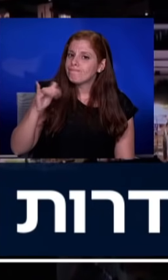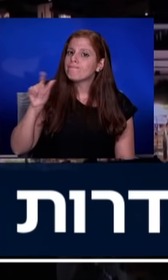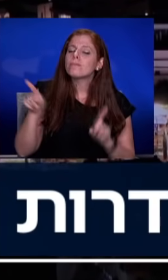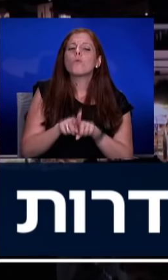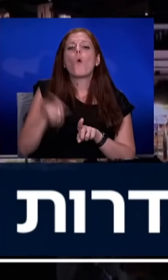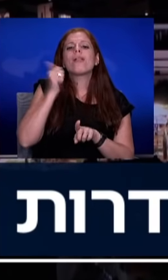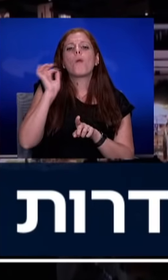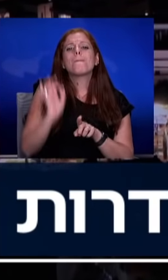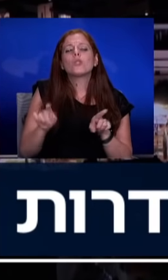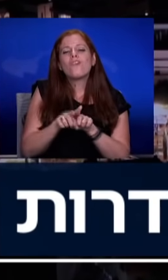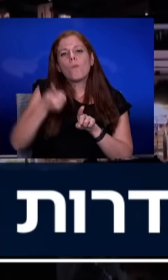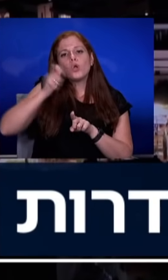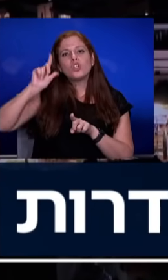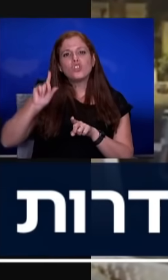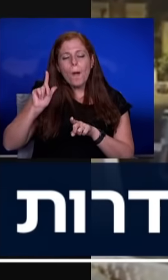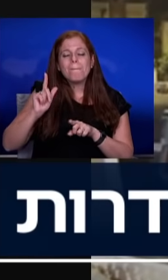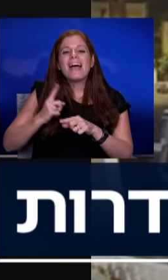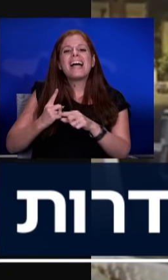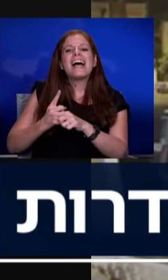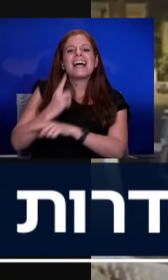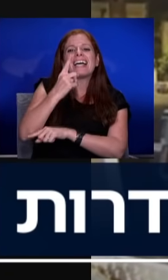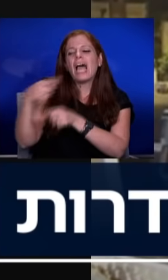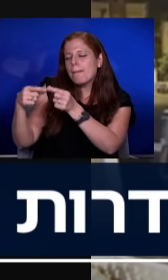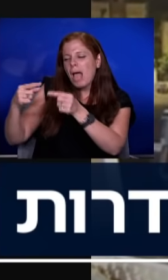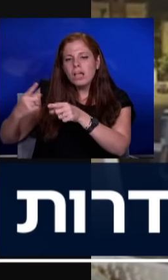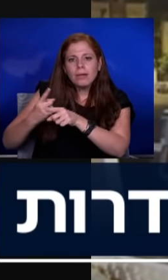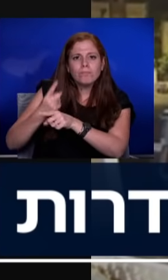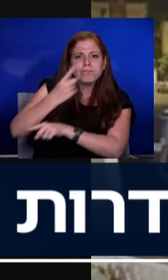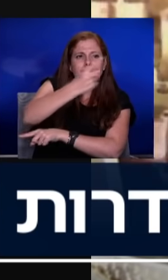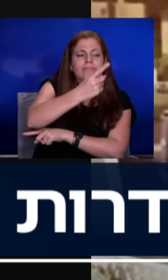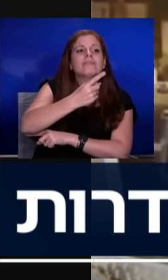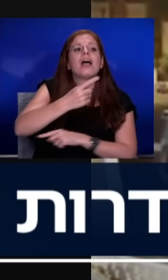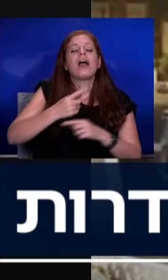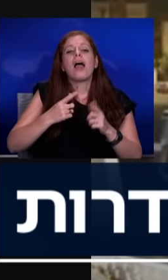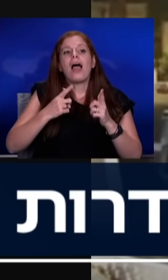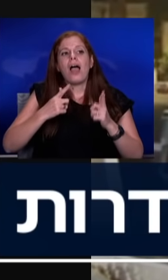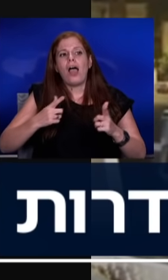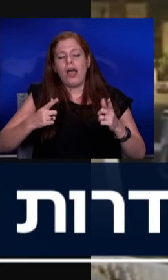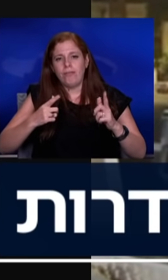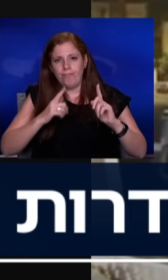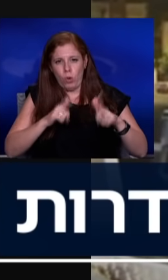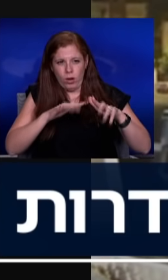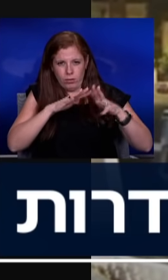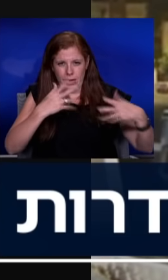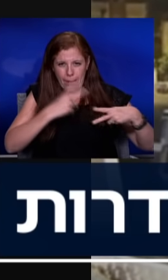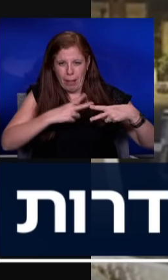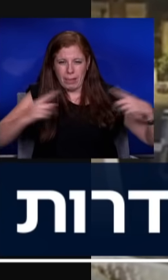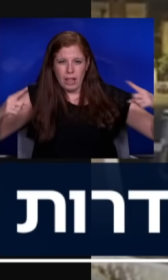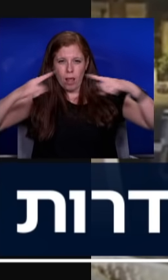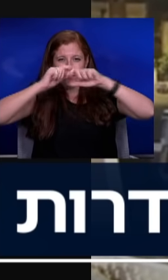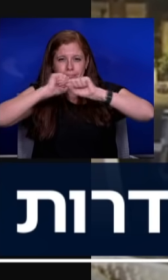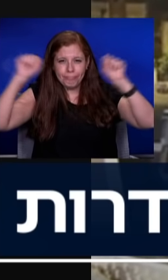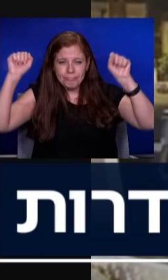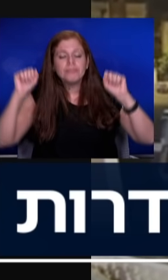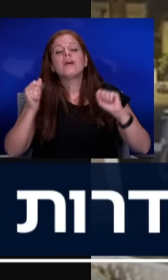וכמו שלשום, רקטה אחת נורית מרצועת עזה, לוחמי כיפת ברזל מיירטים את הרקטה. ואנחנו